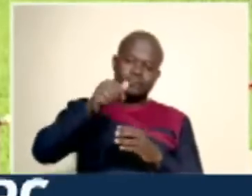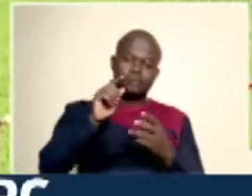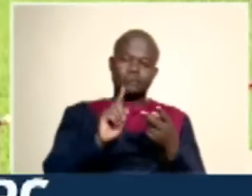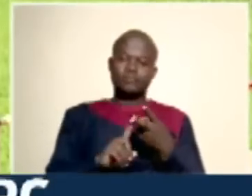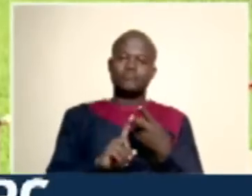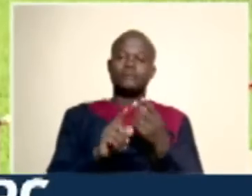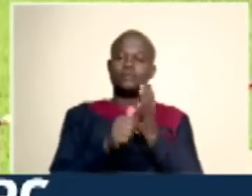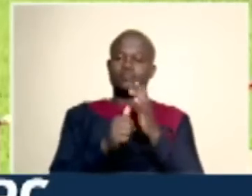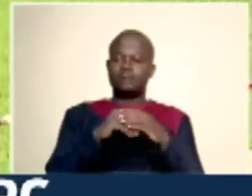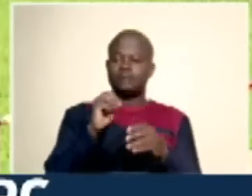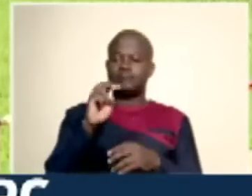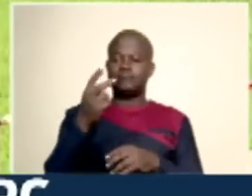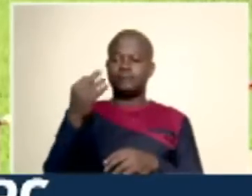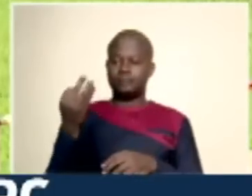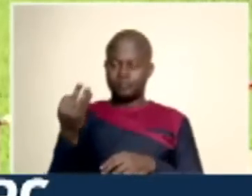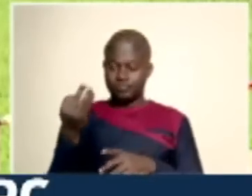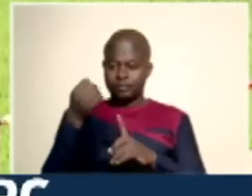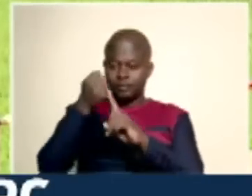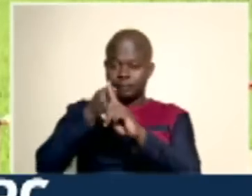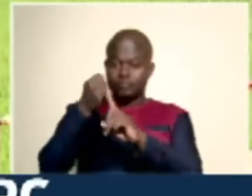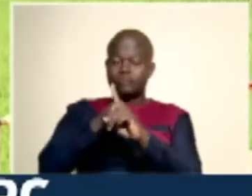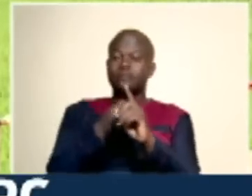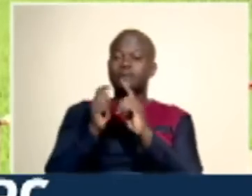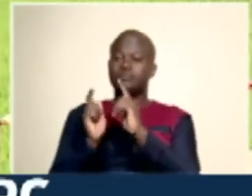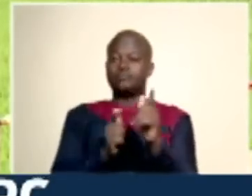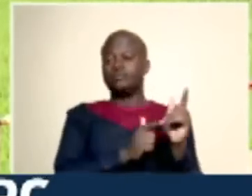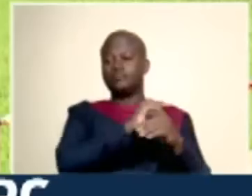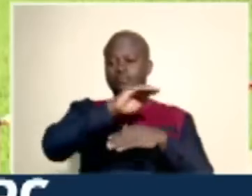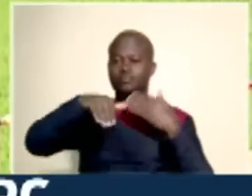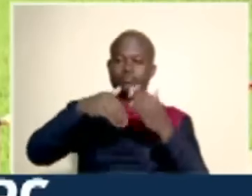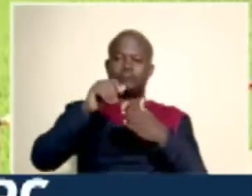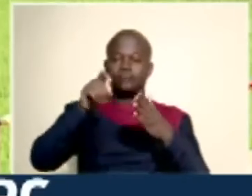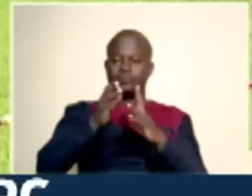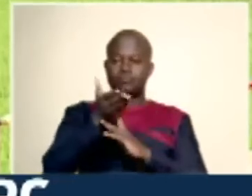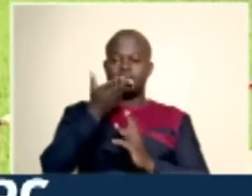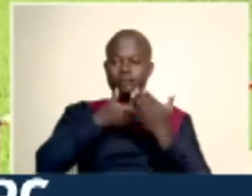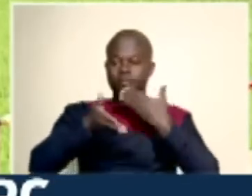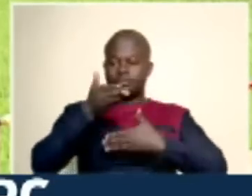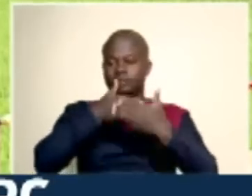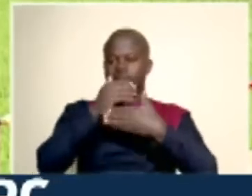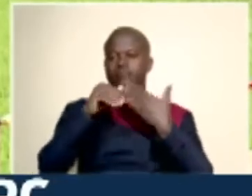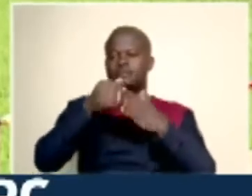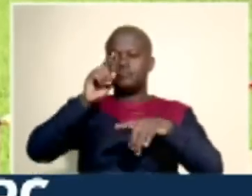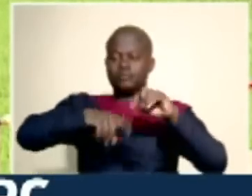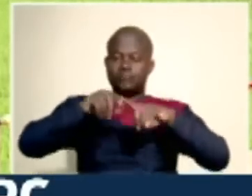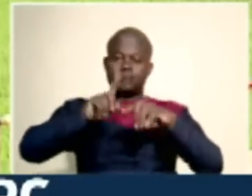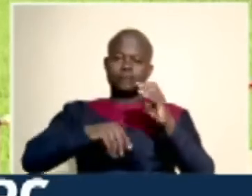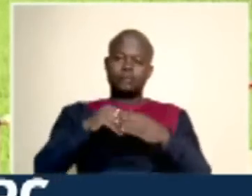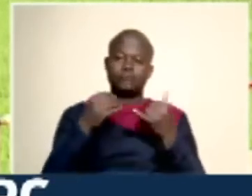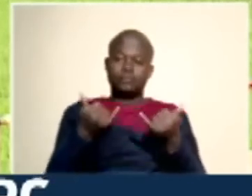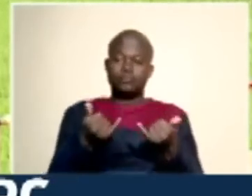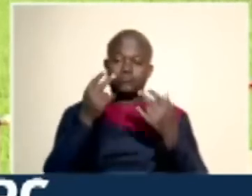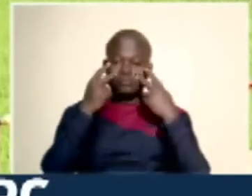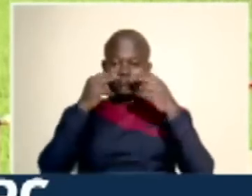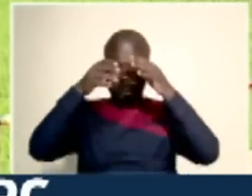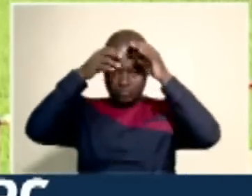kibazo M23 iharanirirwanirira byose byari kuzaca mu biganiro bya politique usanga rero